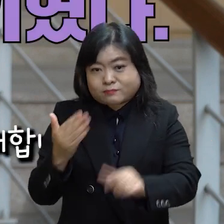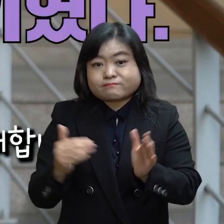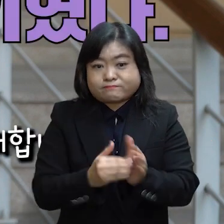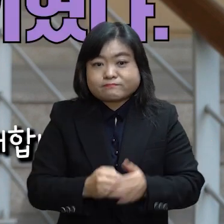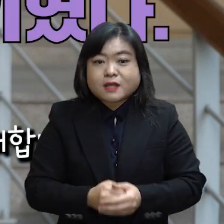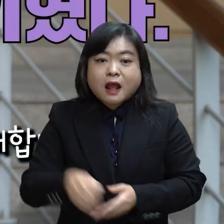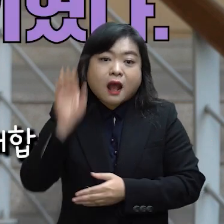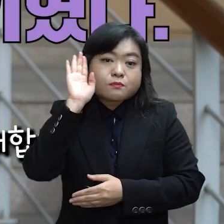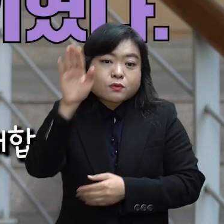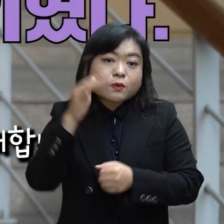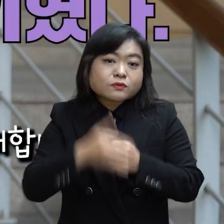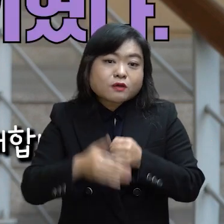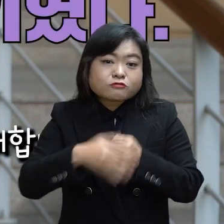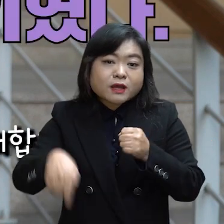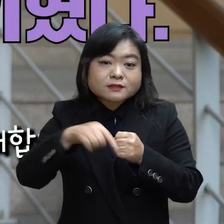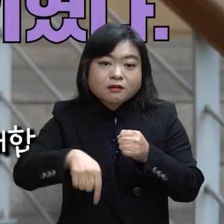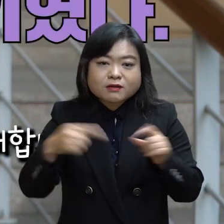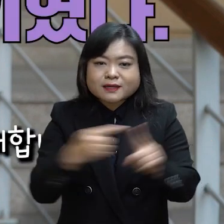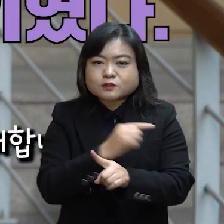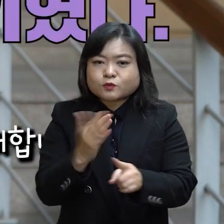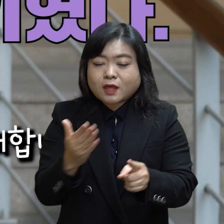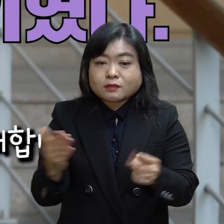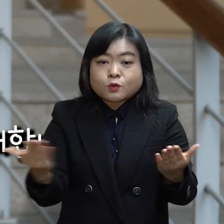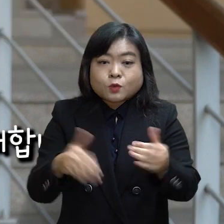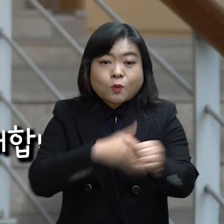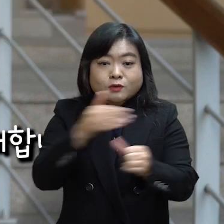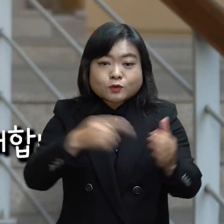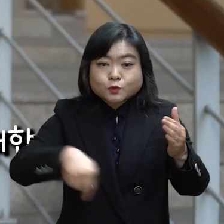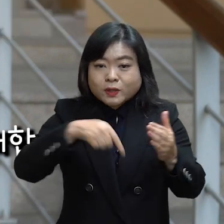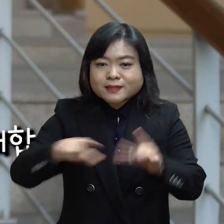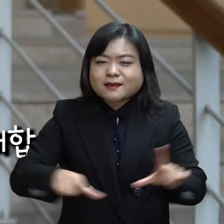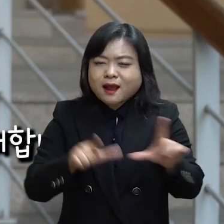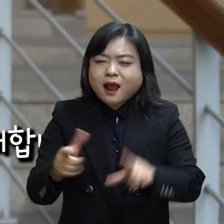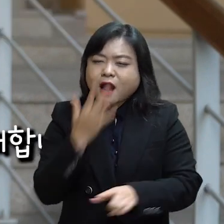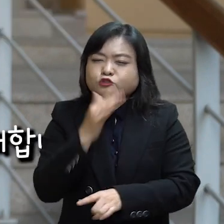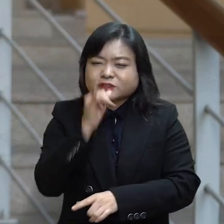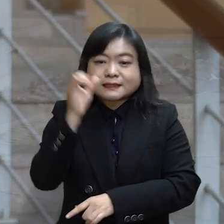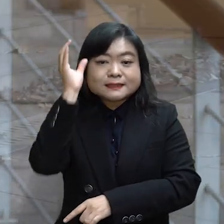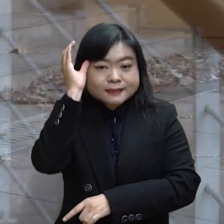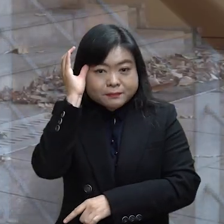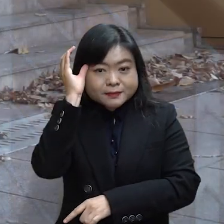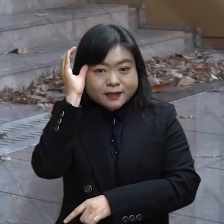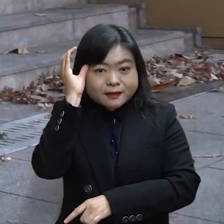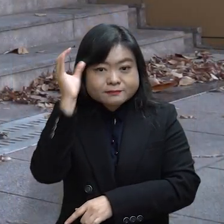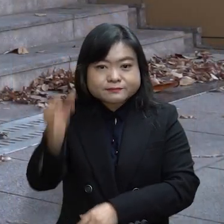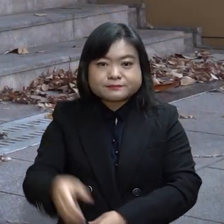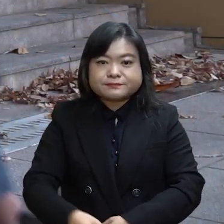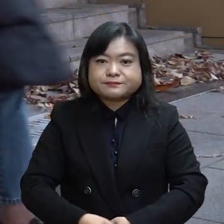앞으로 대구에서 개선된 노동 환경 속에서 살아갈 수 있기를 기대합니다.